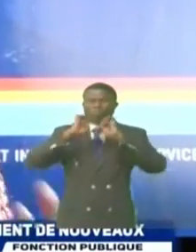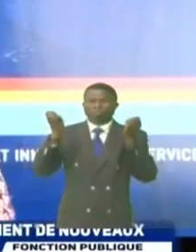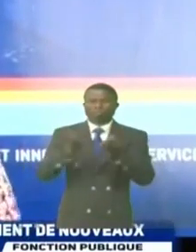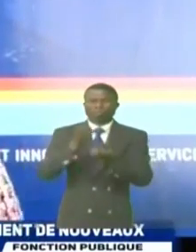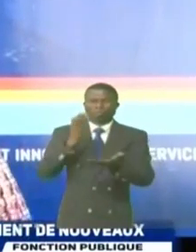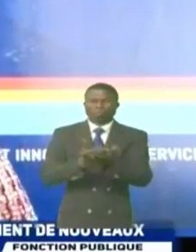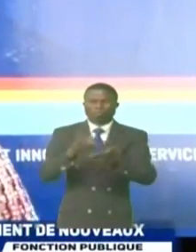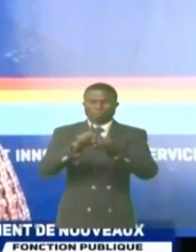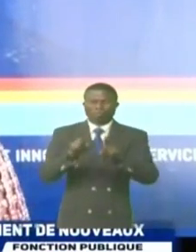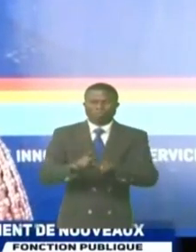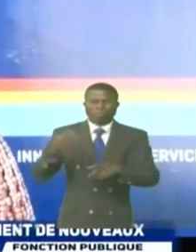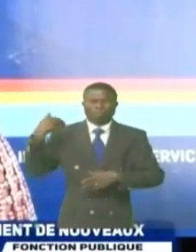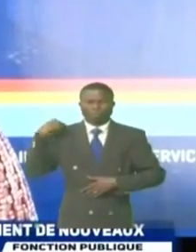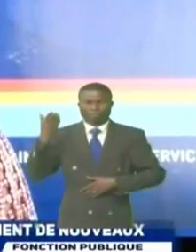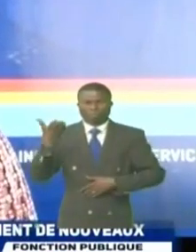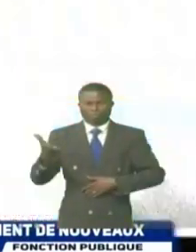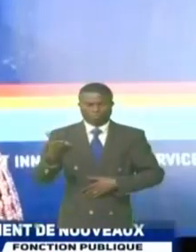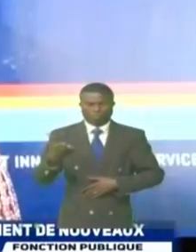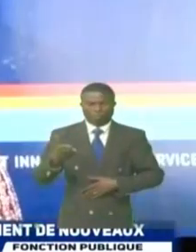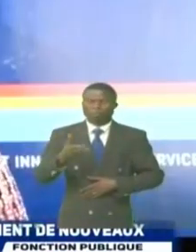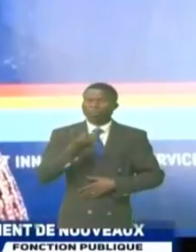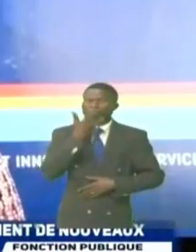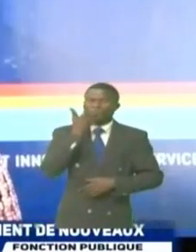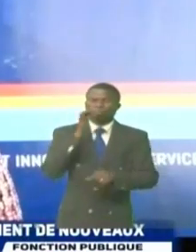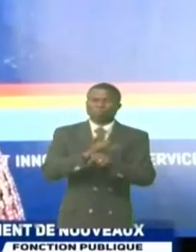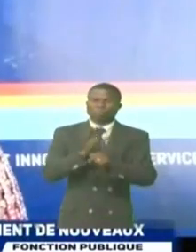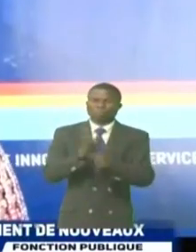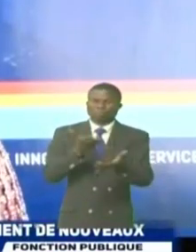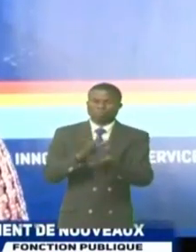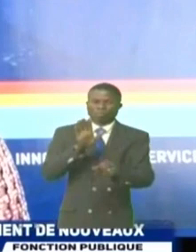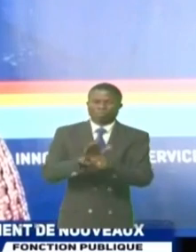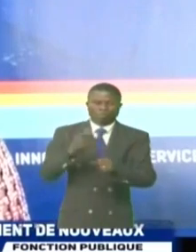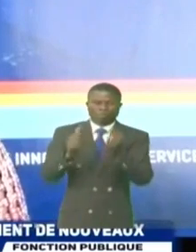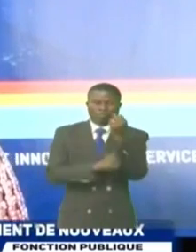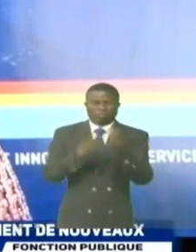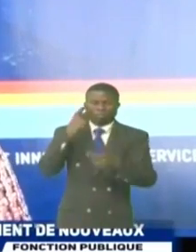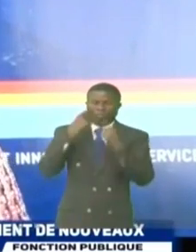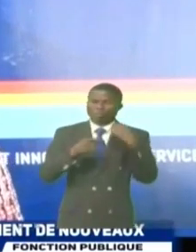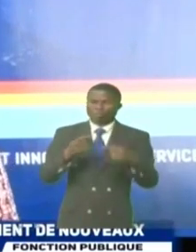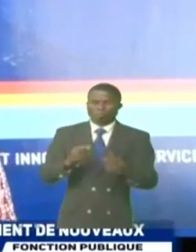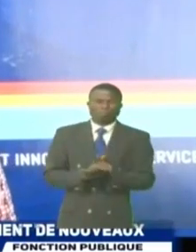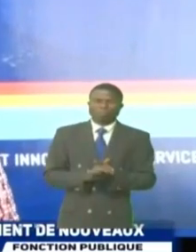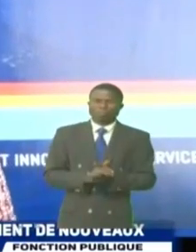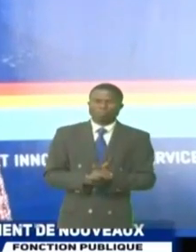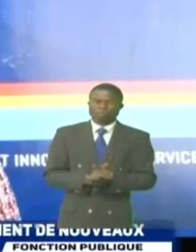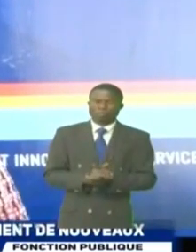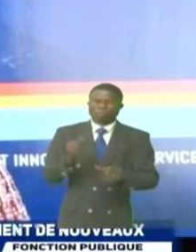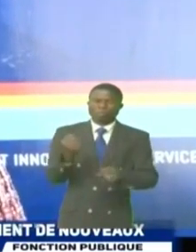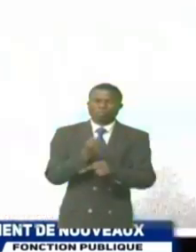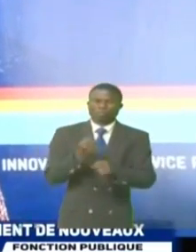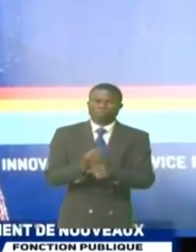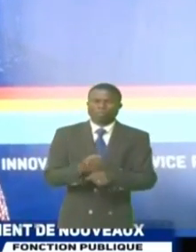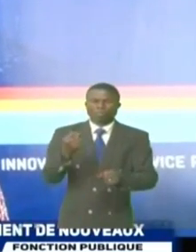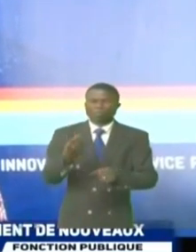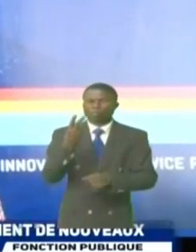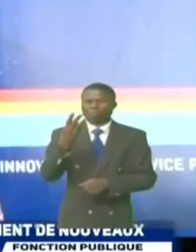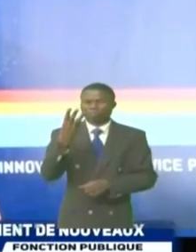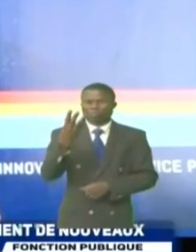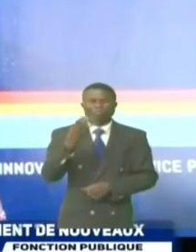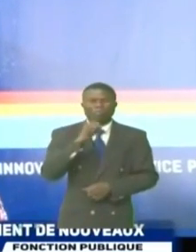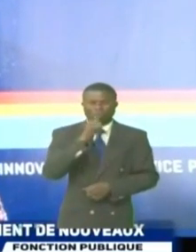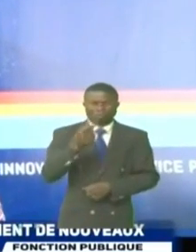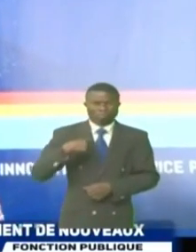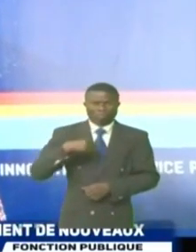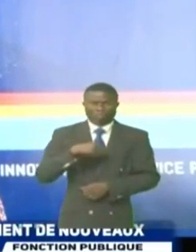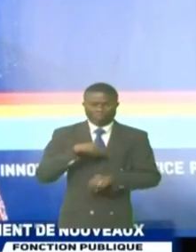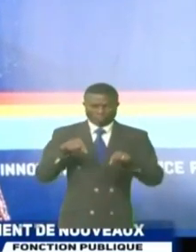même dans les établissements où il y a trop d'abus. Beaucoup de gens se plaignent, mais on ne peut pas le faire à deux personnes ou trois personnes. Et donc, nous, à